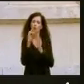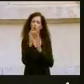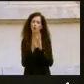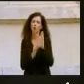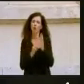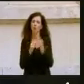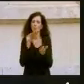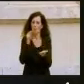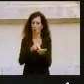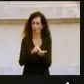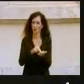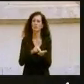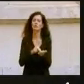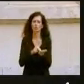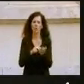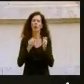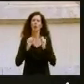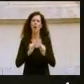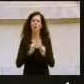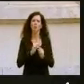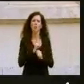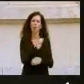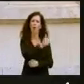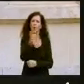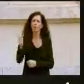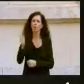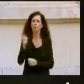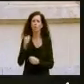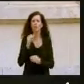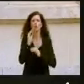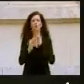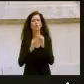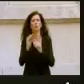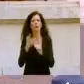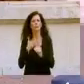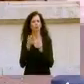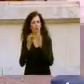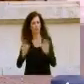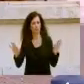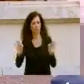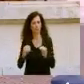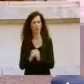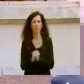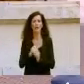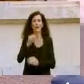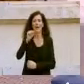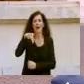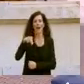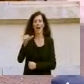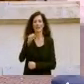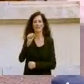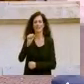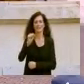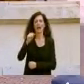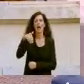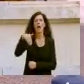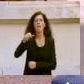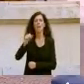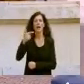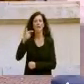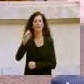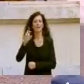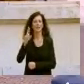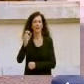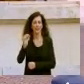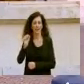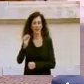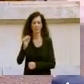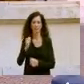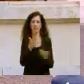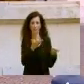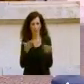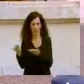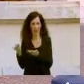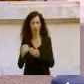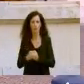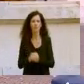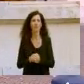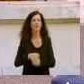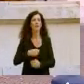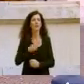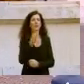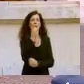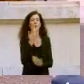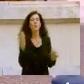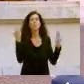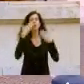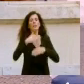così avete tutti la possibilità di fare le domande partiamo con l'ansa serenella mattera prego presidente buonasera